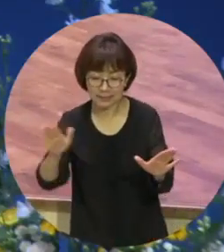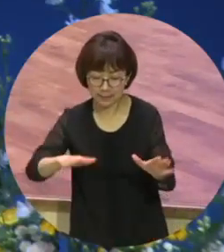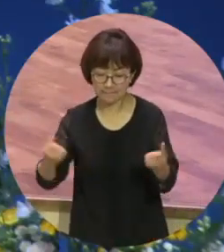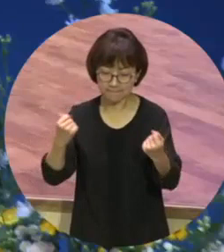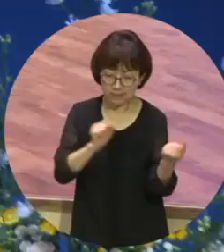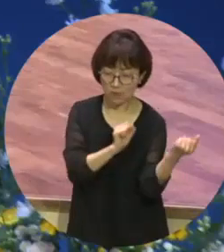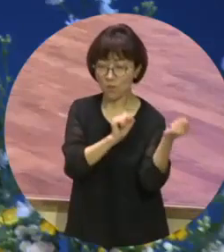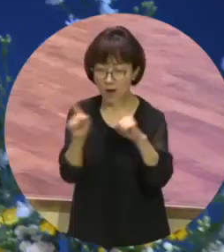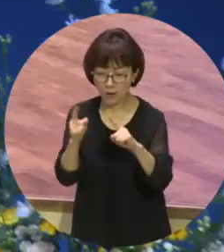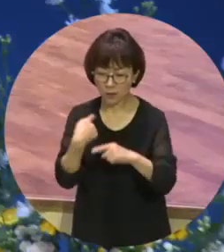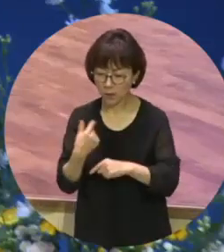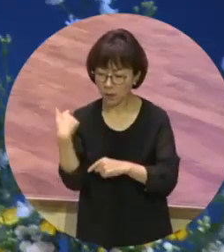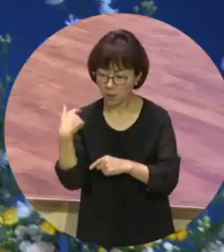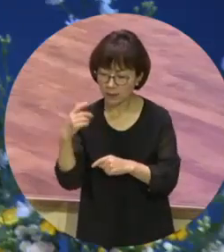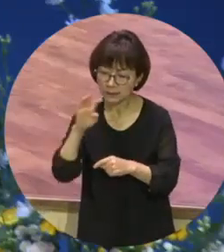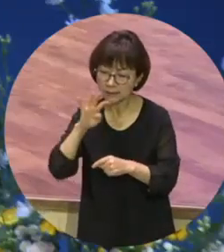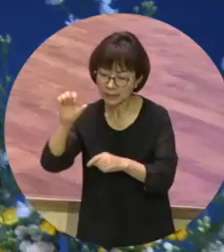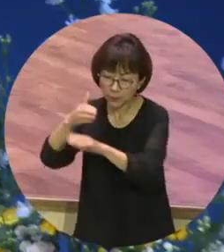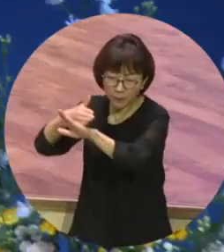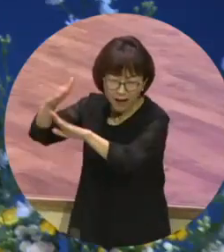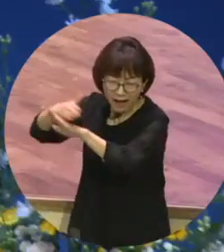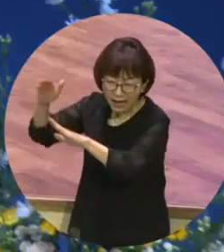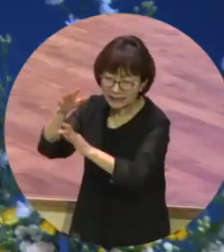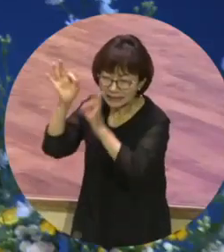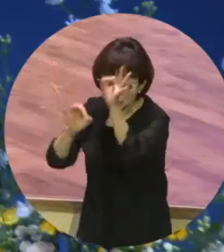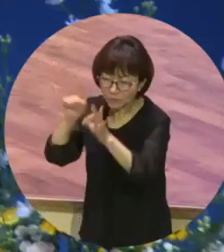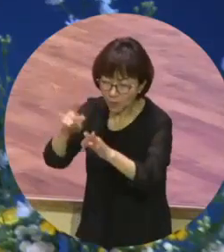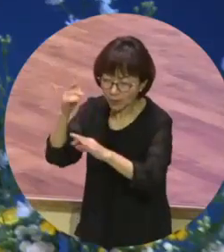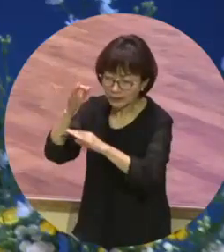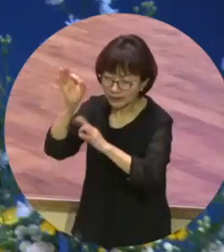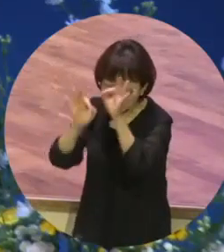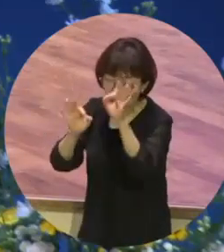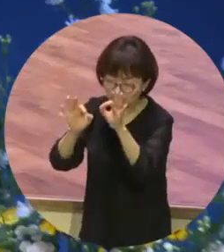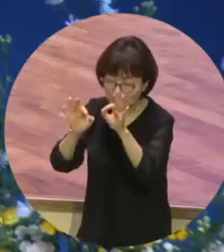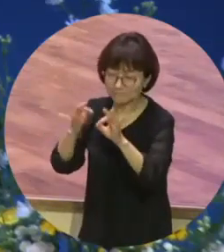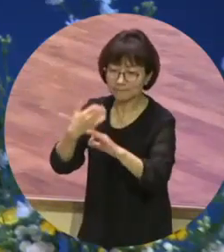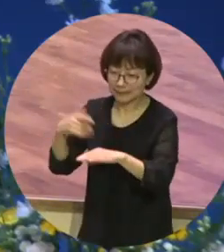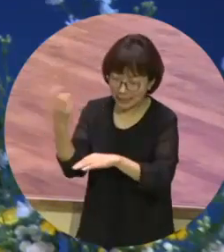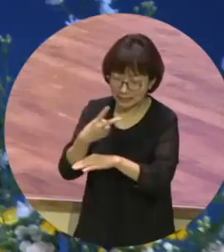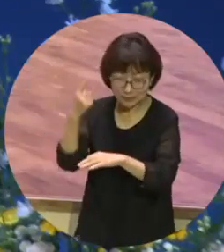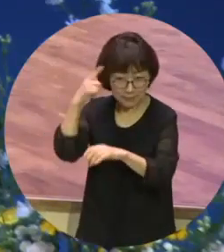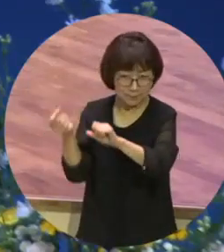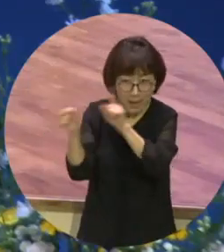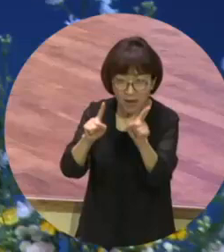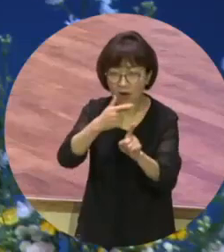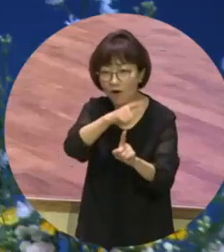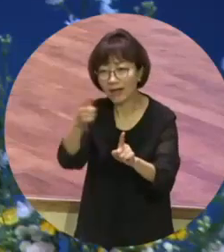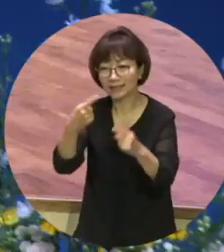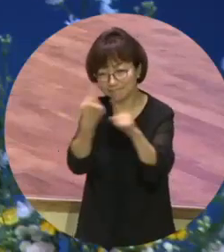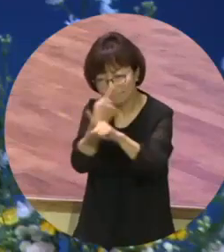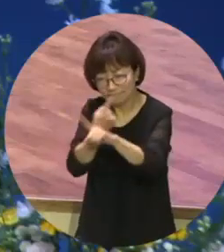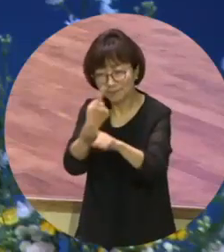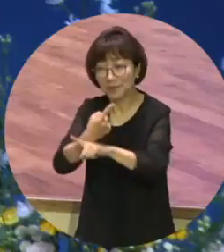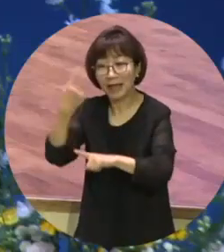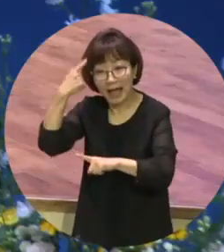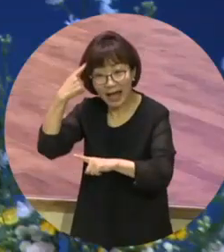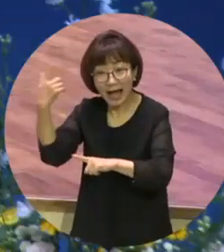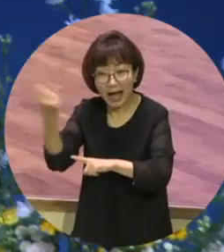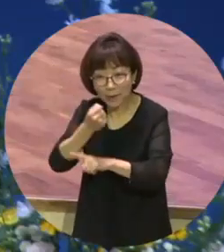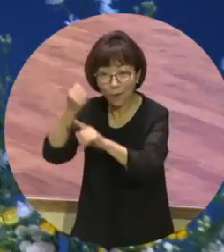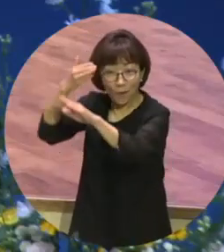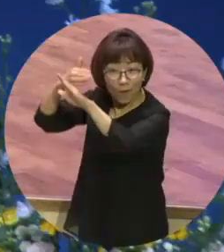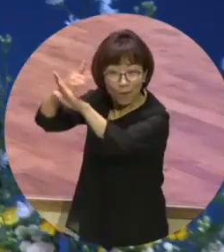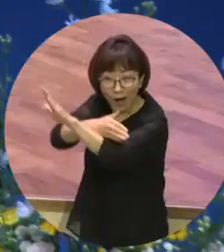전반회를 돌아보면서 한 경기에 대해서 점검하고 잘못된 부분에 대해서는 수정을 하고 또 이제 후반을